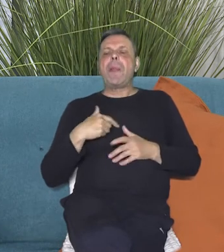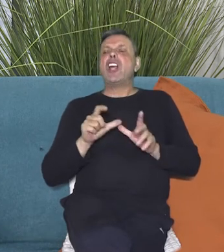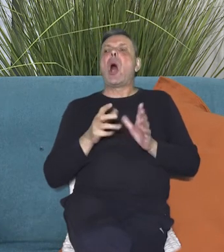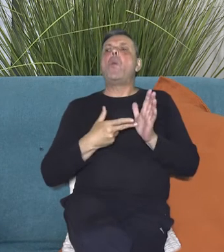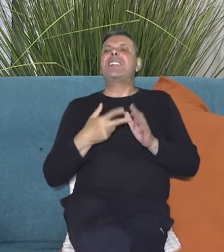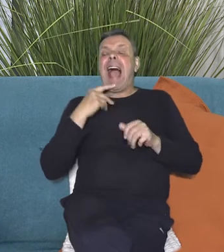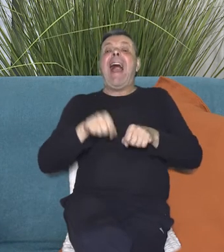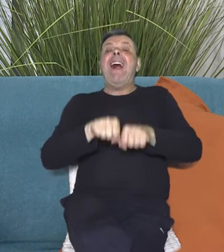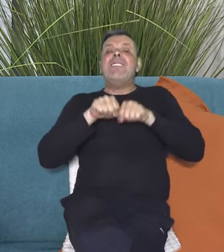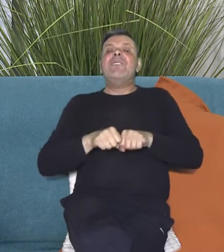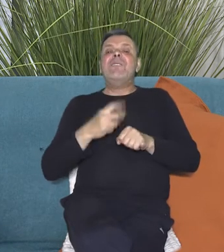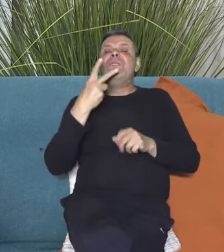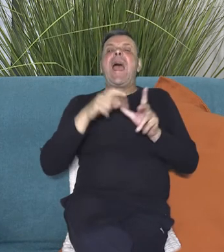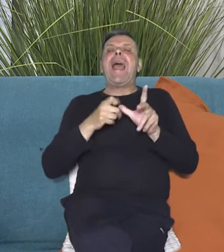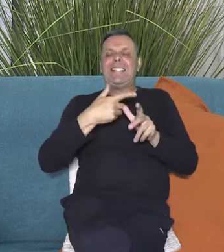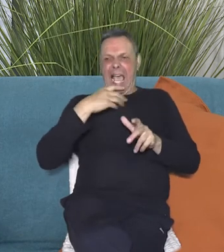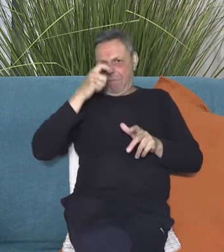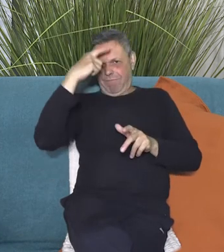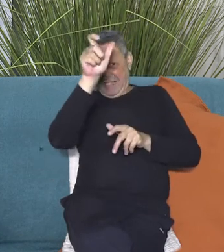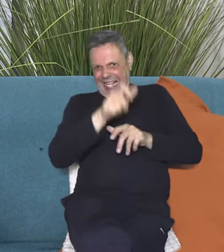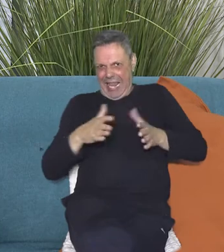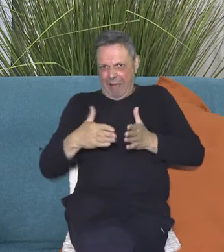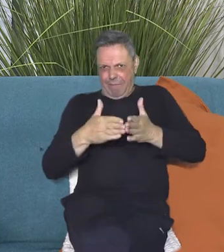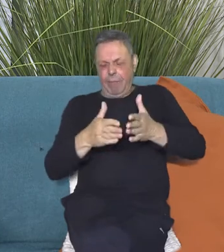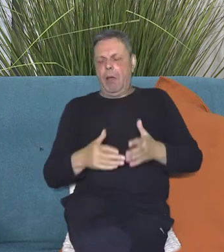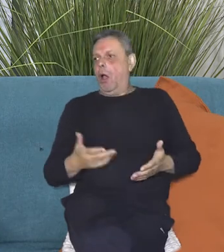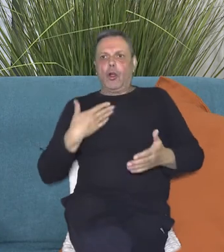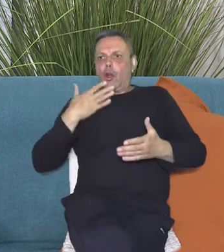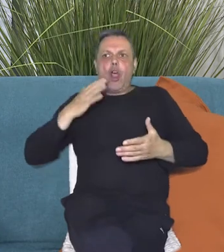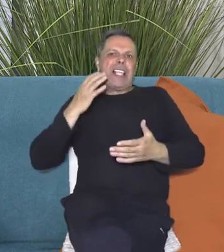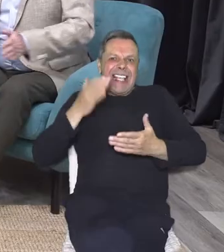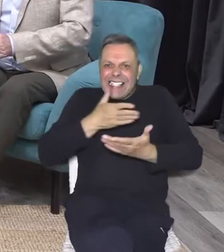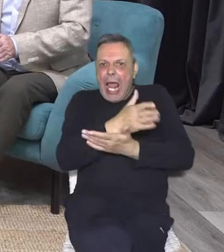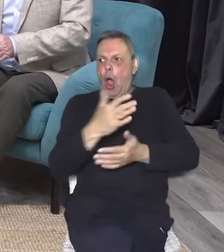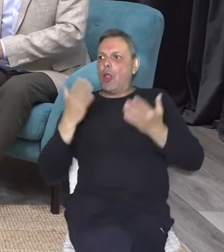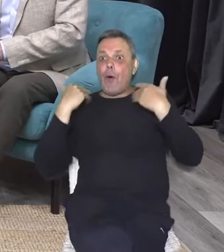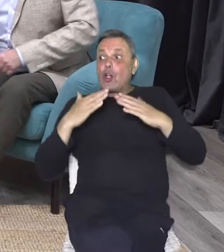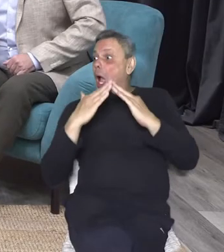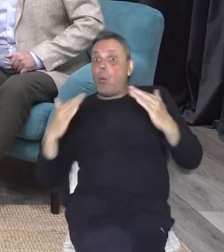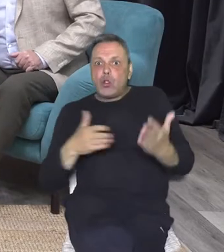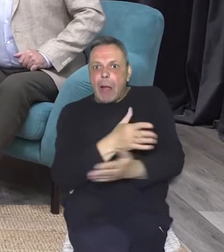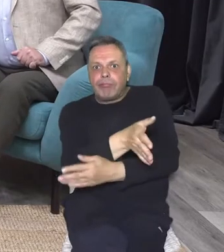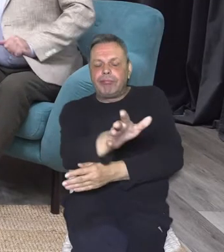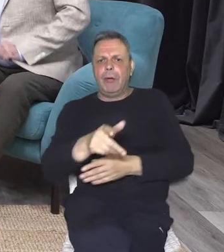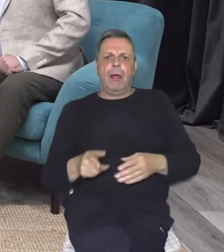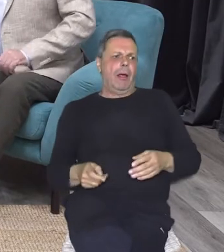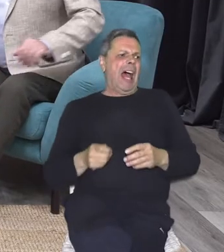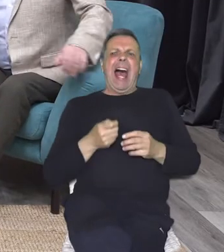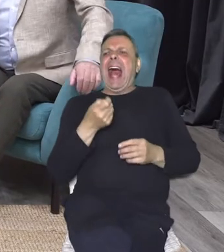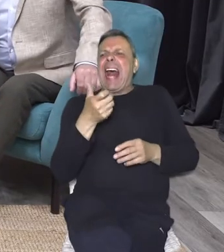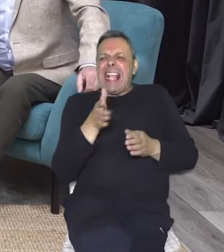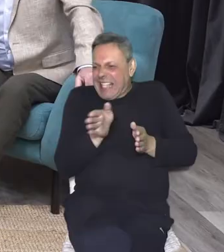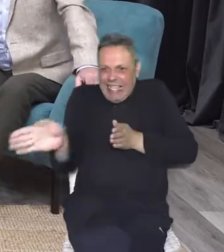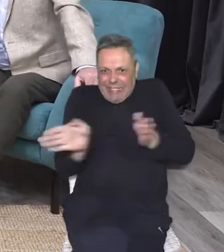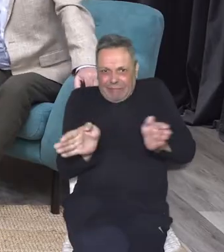reći, naša unska Venecija, gdje u stvari kroz selo i dvorišta kuća prolazi i teče Una kroz razne